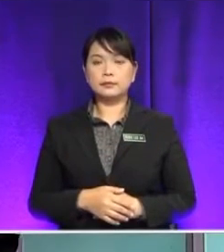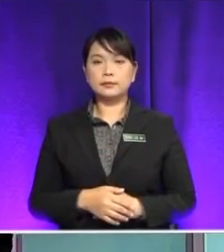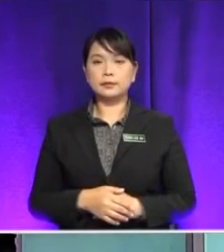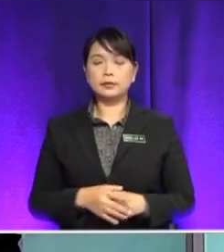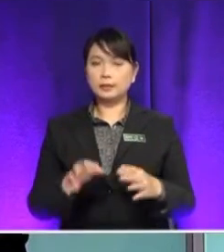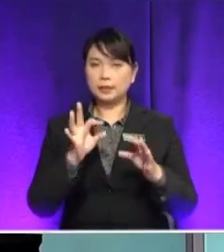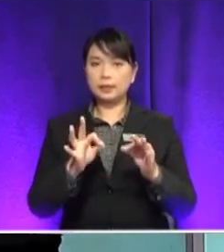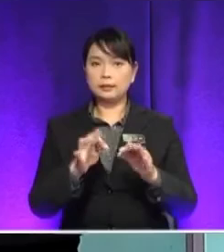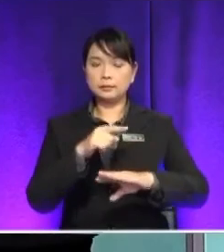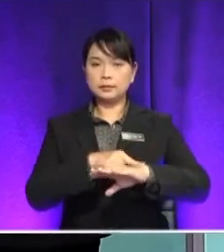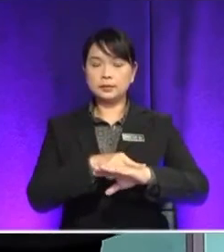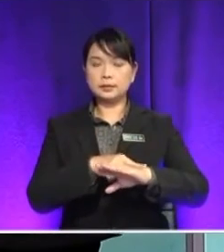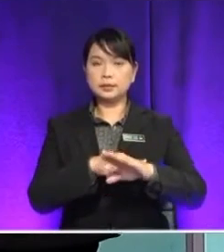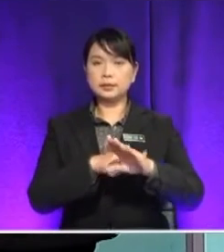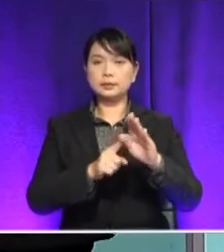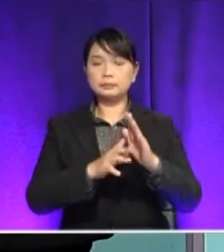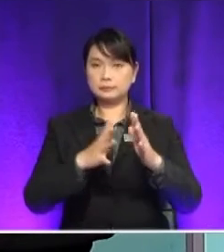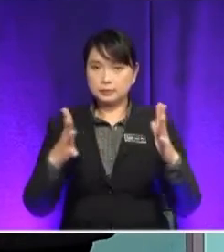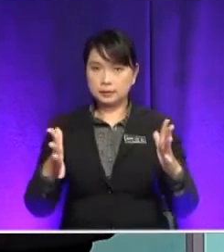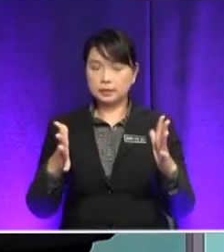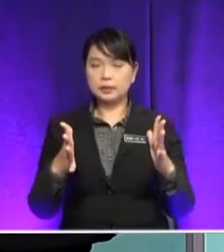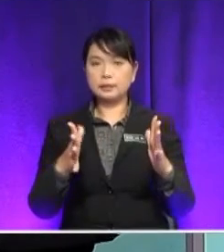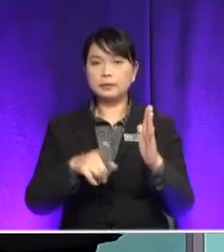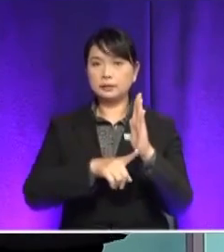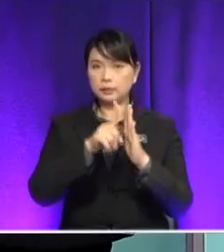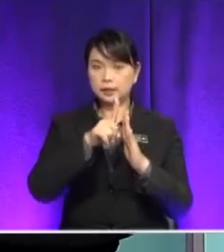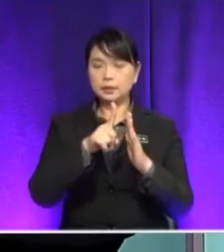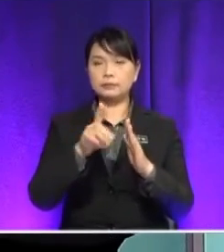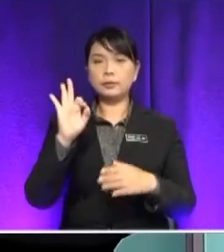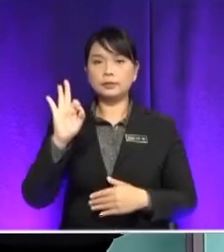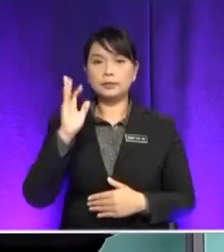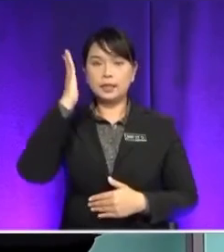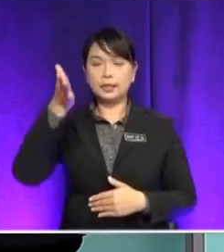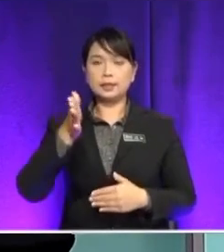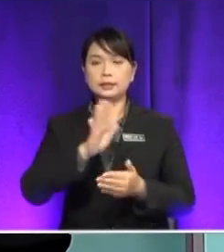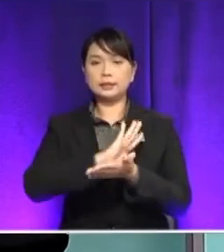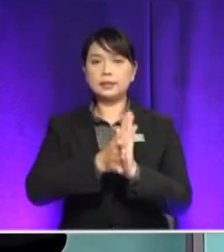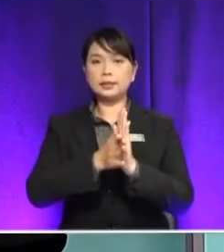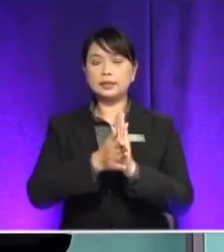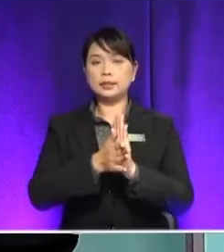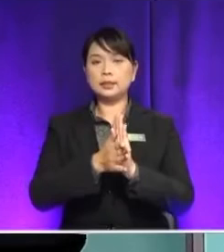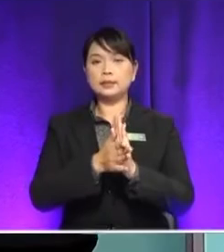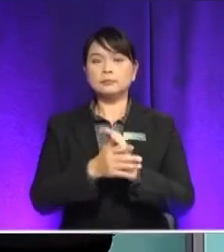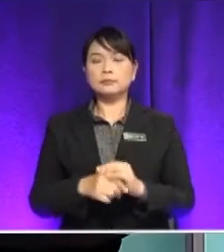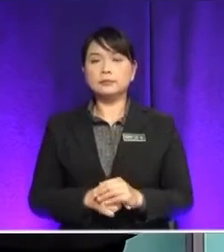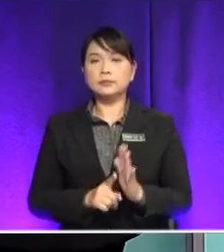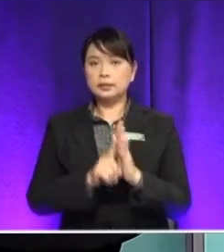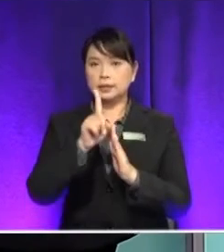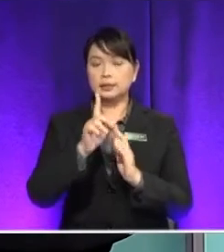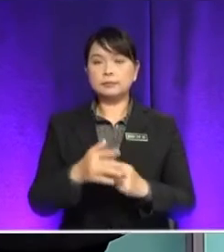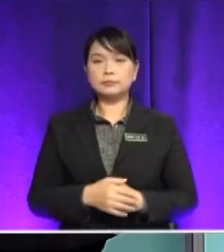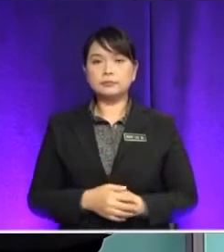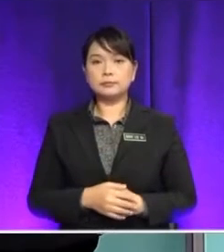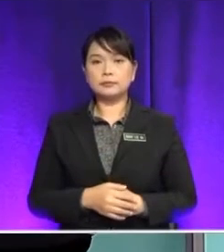mudah itu dapat make 222 Terus dapat nama Arka banyak kita bahaya yang panjang boleh Tadi masalah